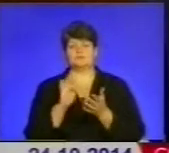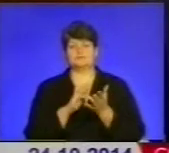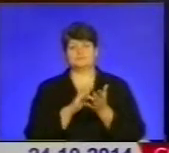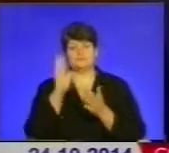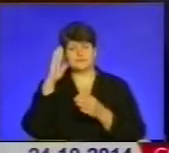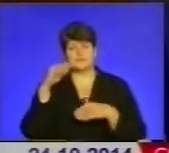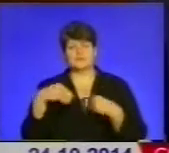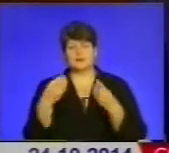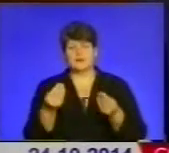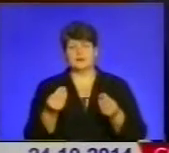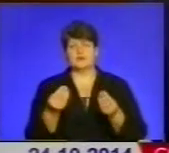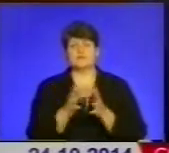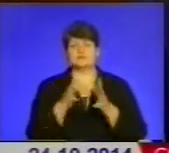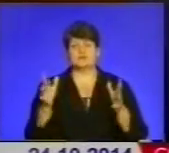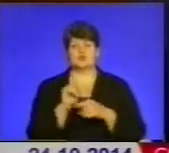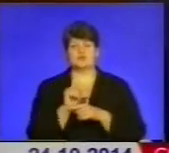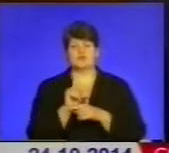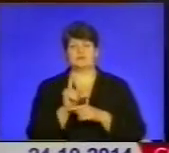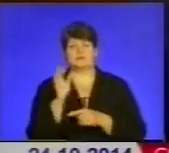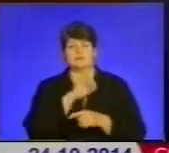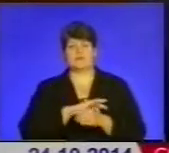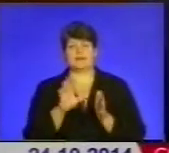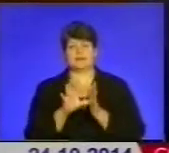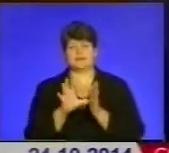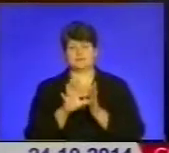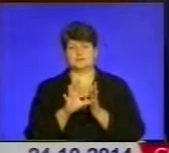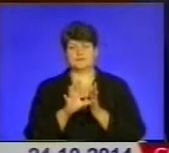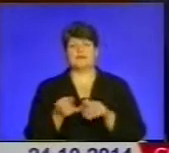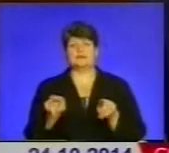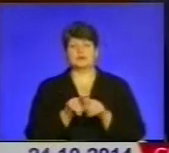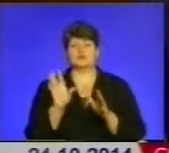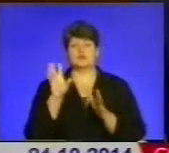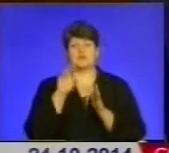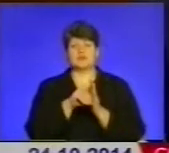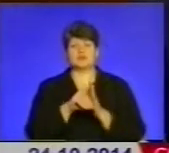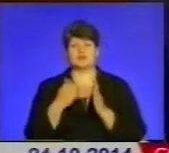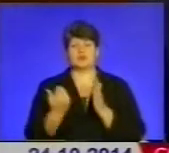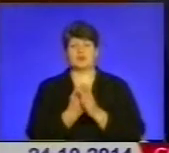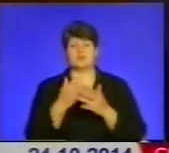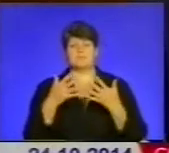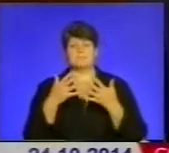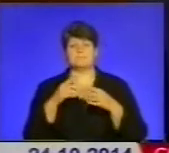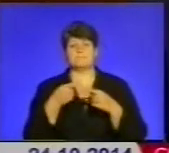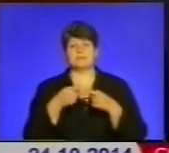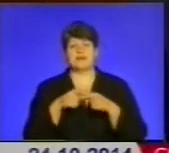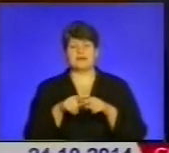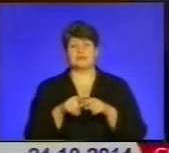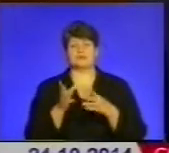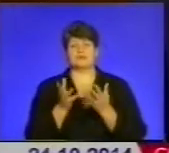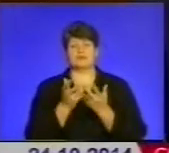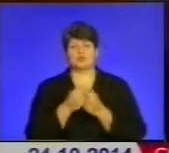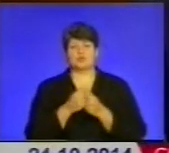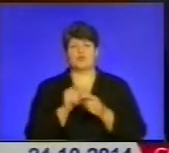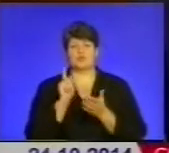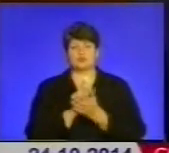та збільшено норму споживання електричної енергії. А також запроваджений новий механізм розрахунку обов'язкового відсотка